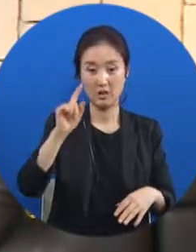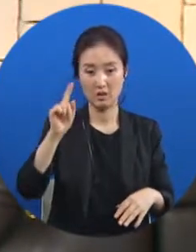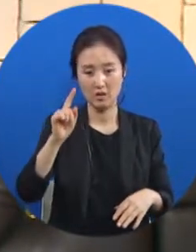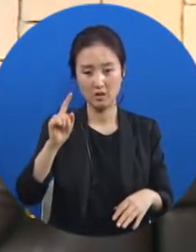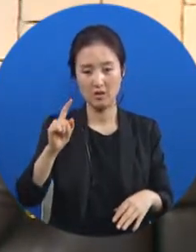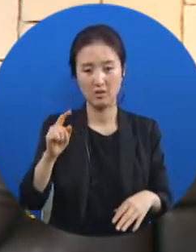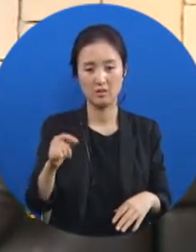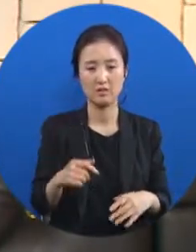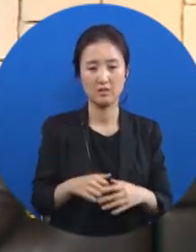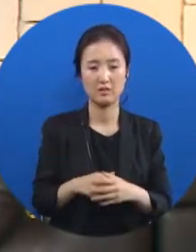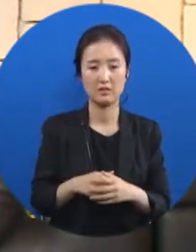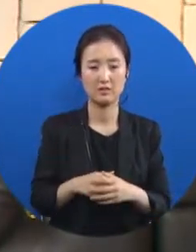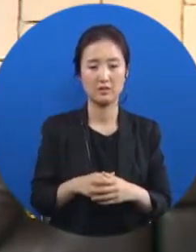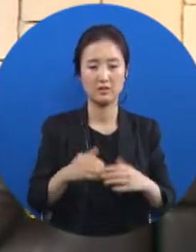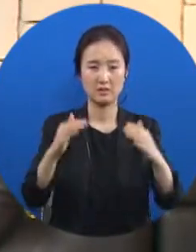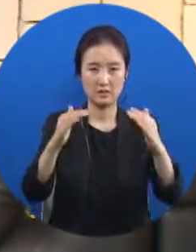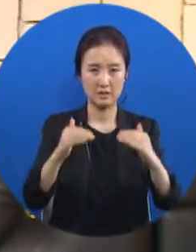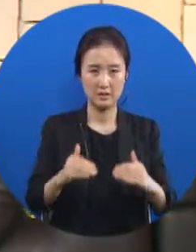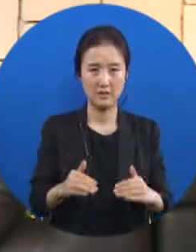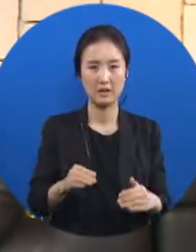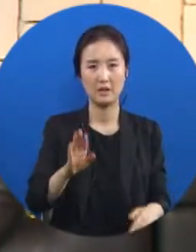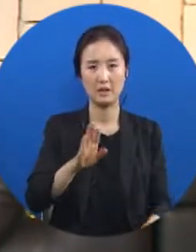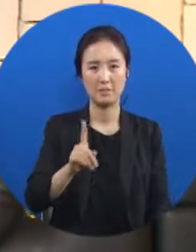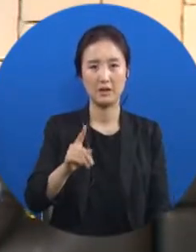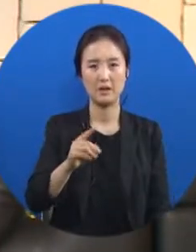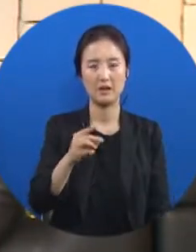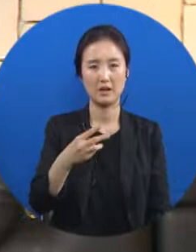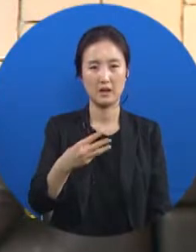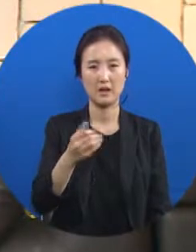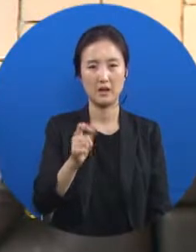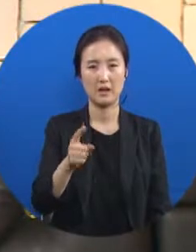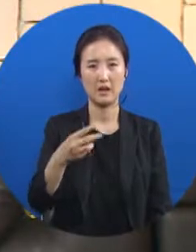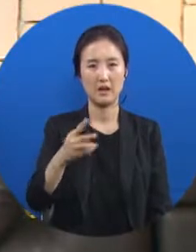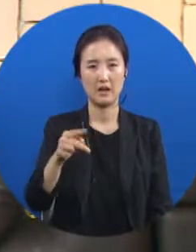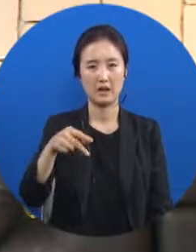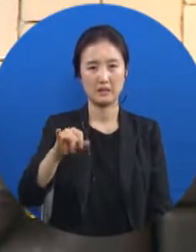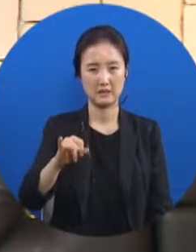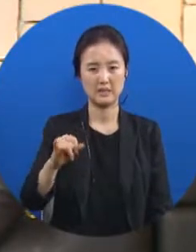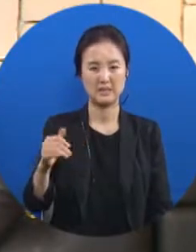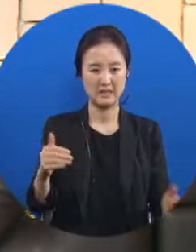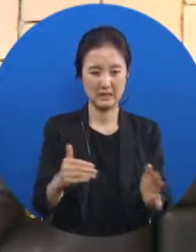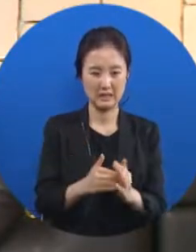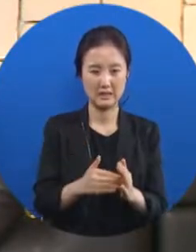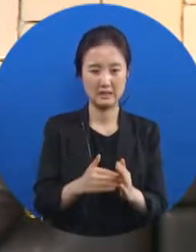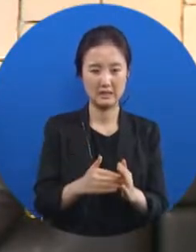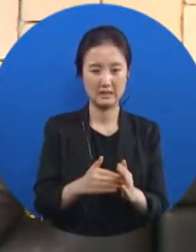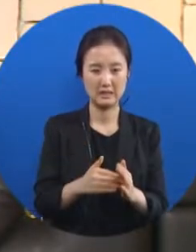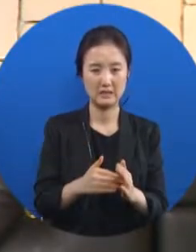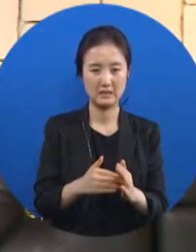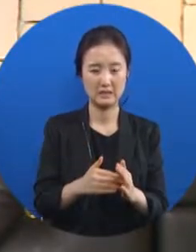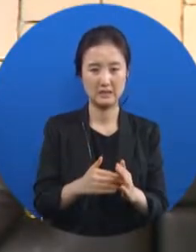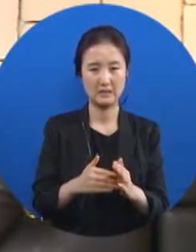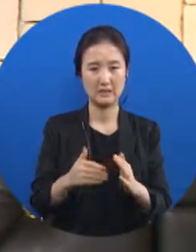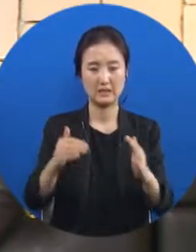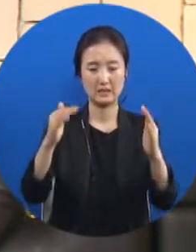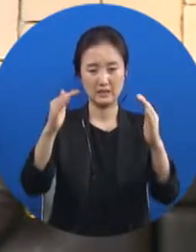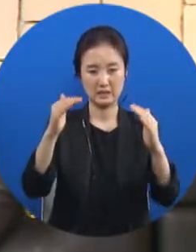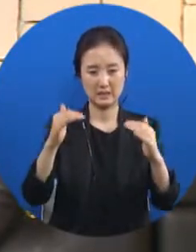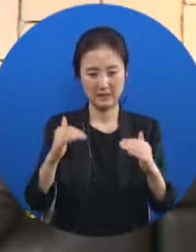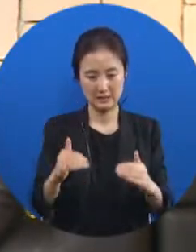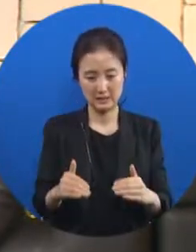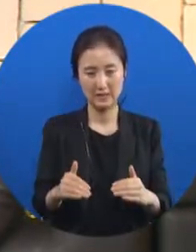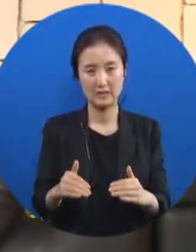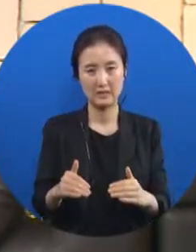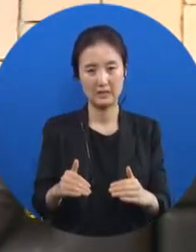쭉 해서 뭐 그 바라나시라고 이제 있어요. 막 이렇게 저기 이렇게 뭐 장례 이렇게 갠지스강 옆에 이렇게 사람 태우는